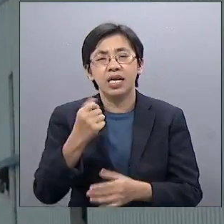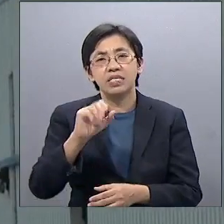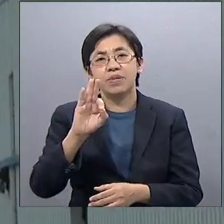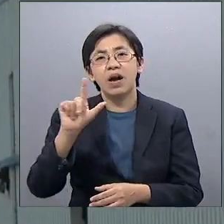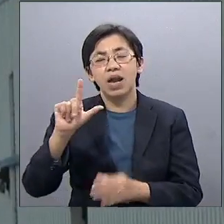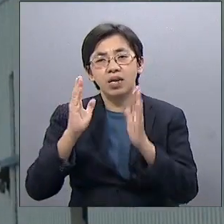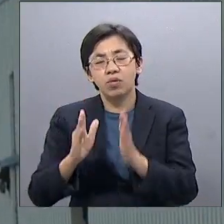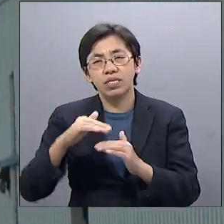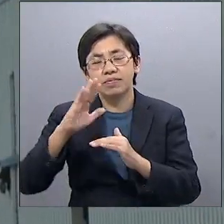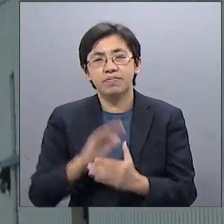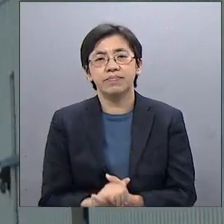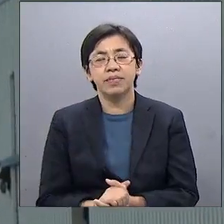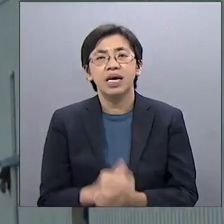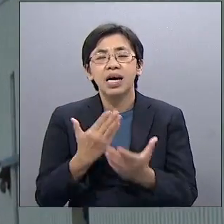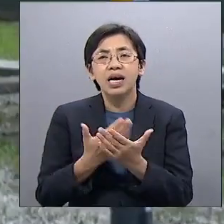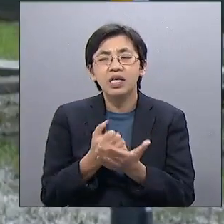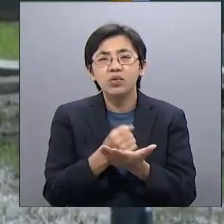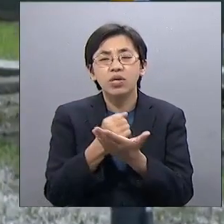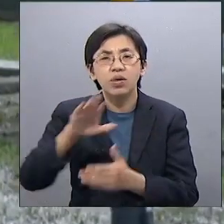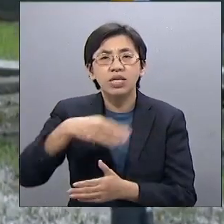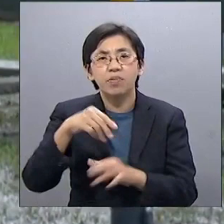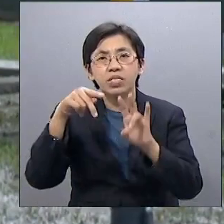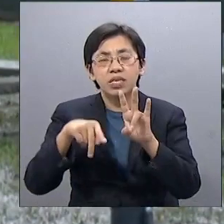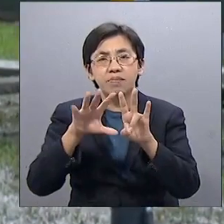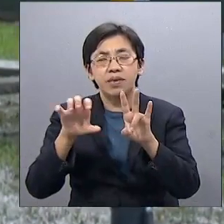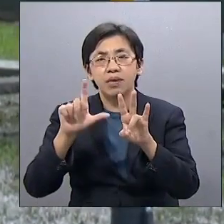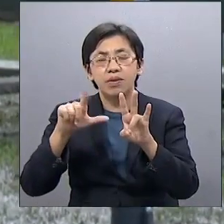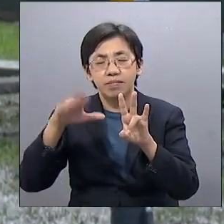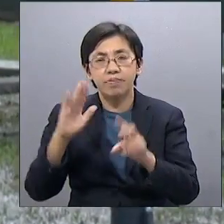ล้านรายคาดว่าจะใช้วงเงินช่วยเหลือประมาณ 7,500ล้านบาทค่ะ